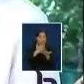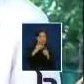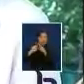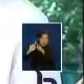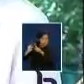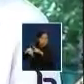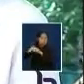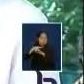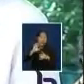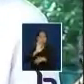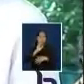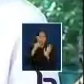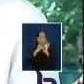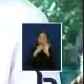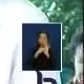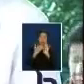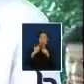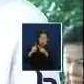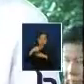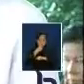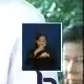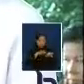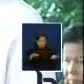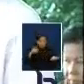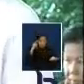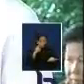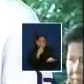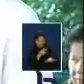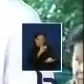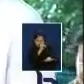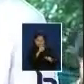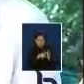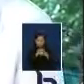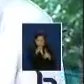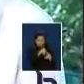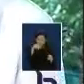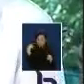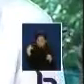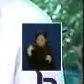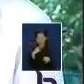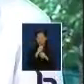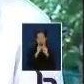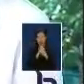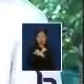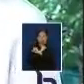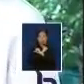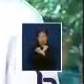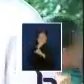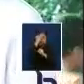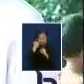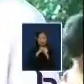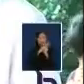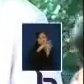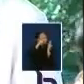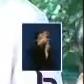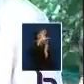งเรียนในที่สังกัดในกทม.ที่มีเด็กหรือสถานที่อื่นๆที่เห็นว่ามีความเสี่ยงเพราะเนื่องจากว่าประเทศเพื่อนบ้านเราเนี่ยมีการเสียชีวิตจาก